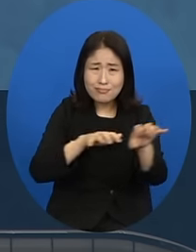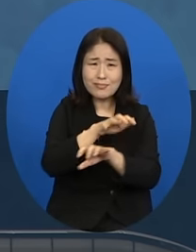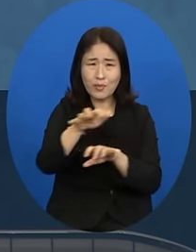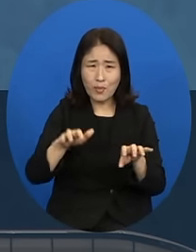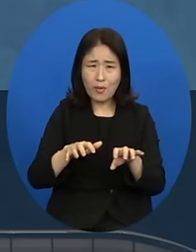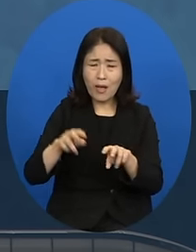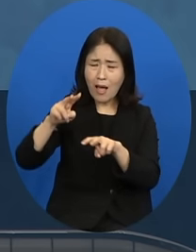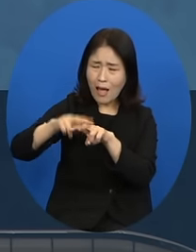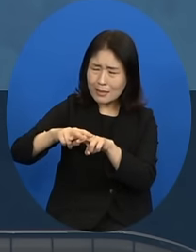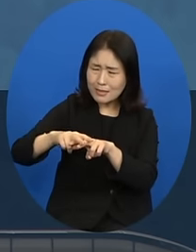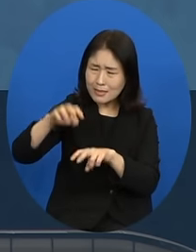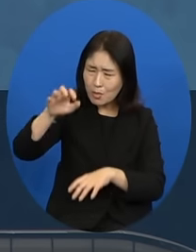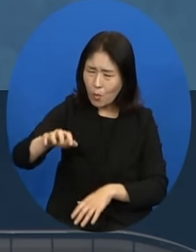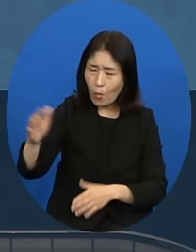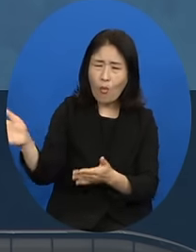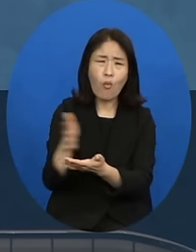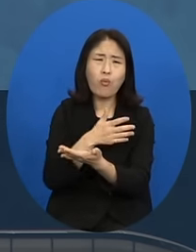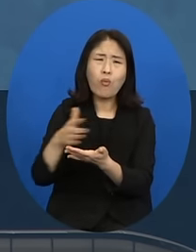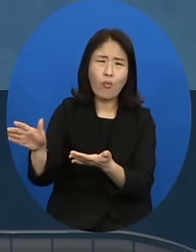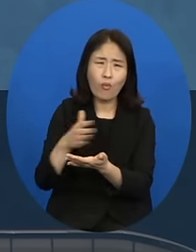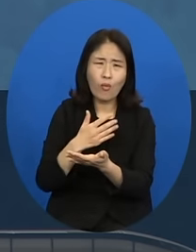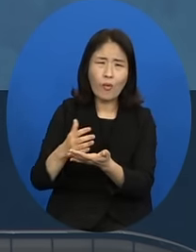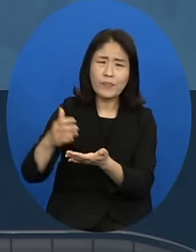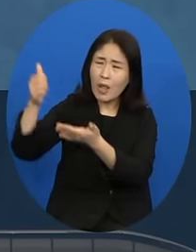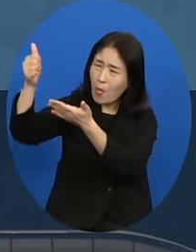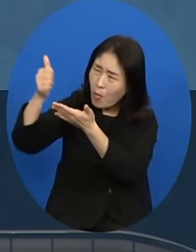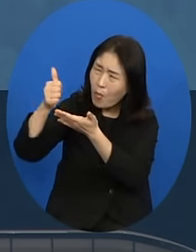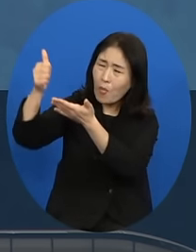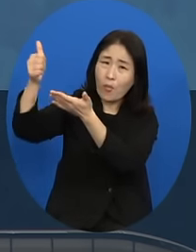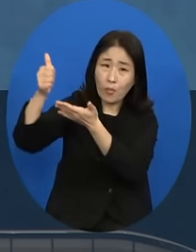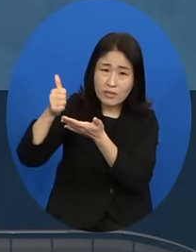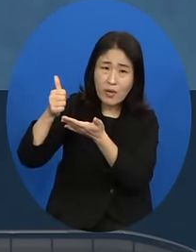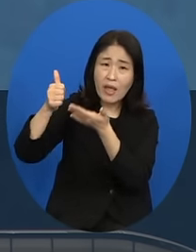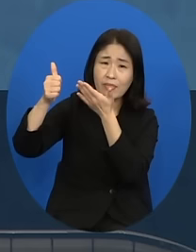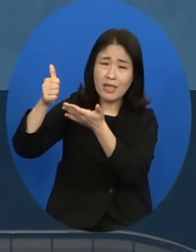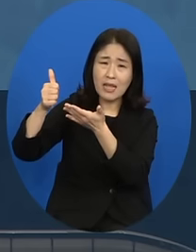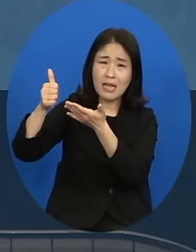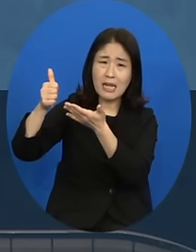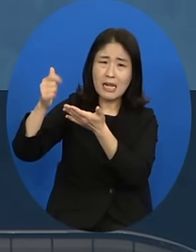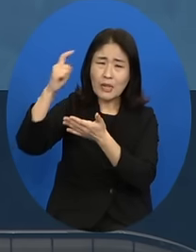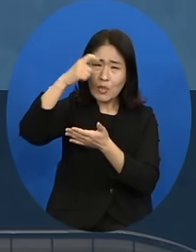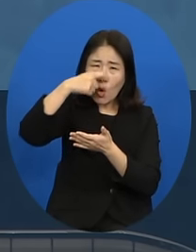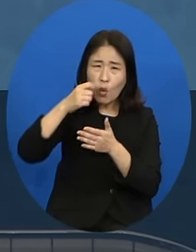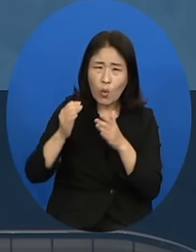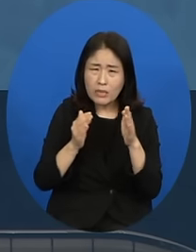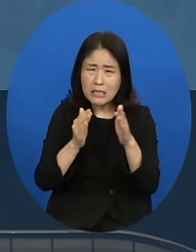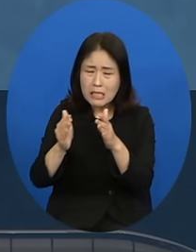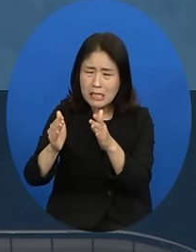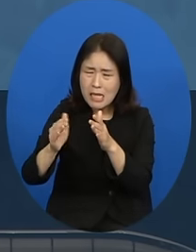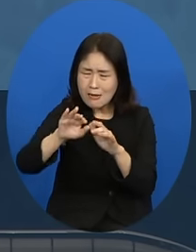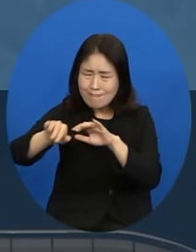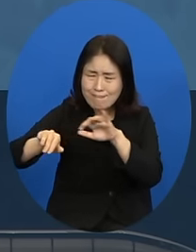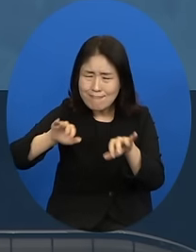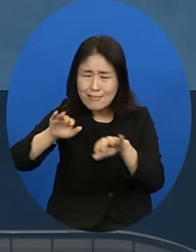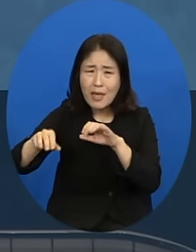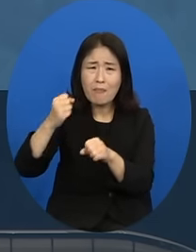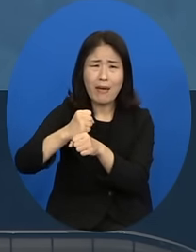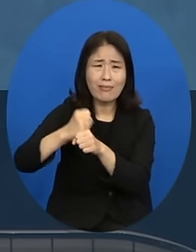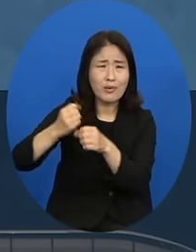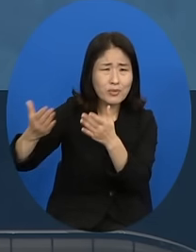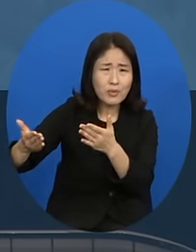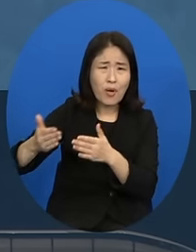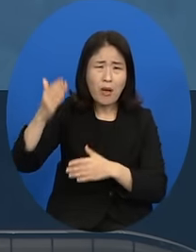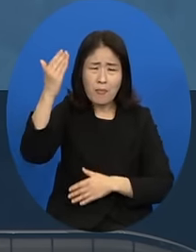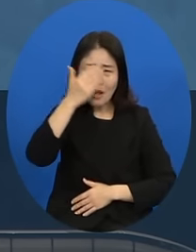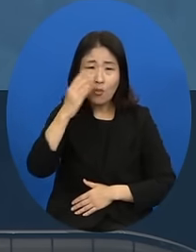곳도 없이 했구나. 어서 어서 모셔야 할 님 더러운 길에 왜 더듬게 하며 맑고도 거룩하신